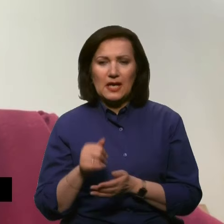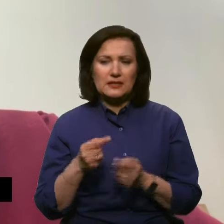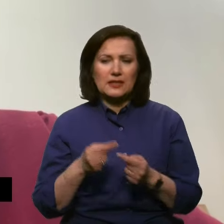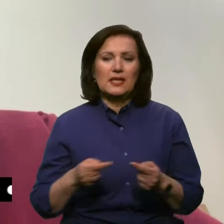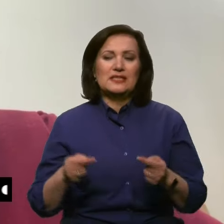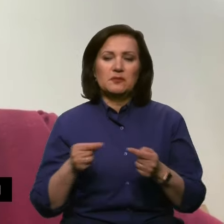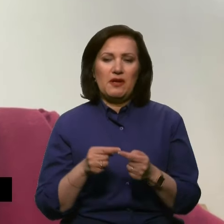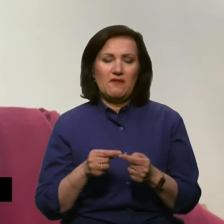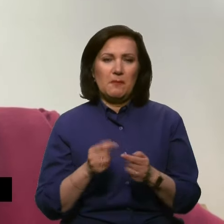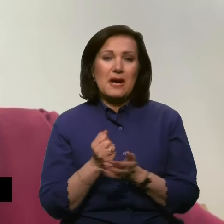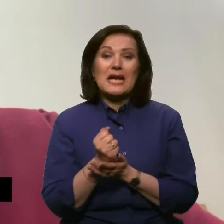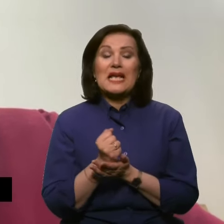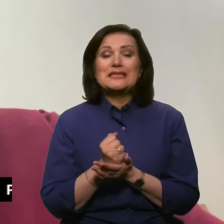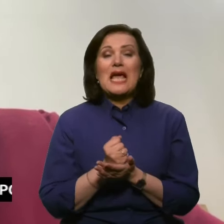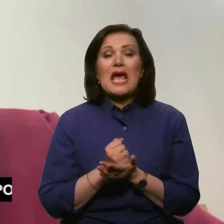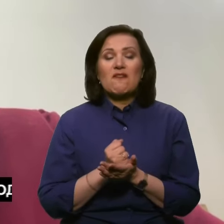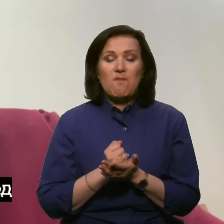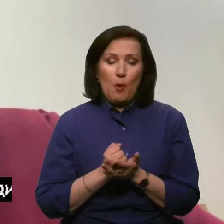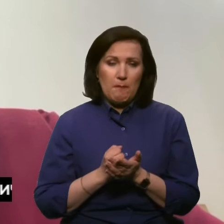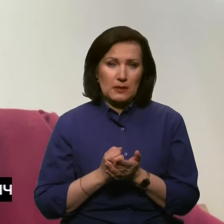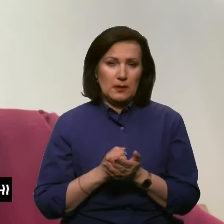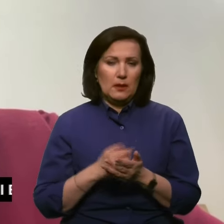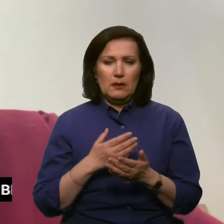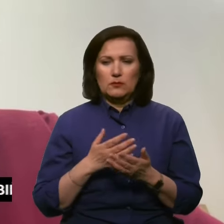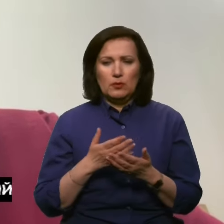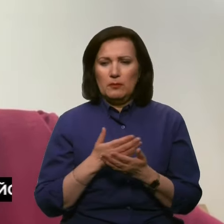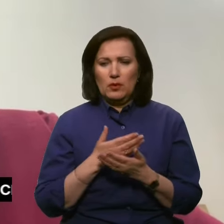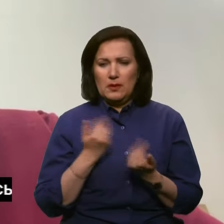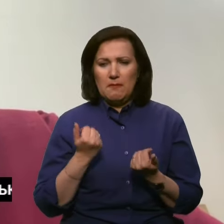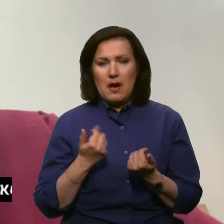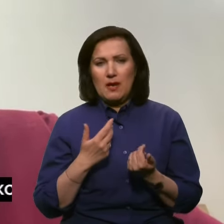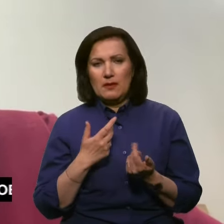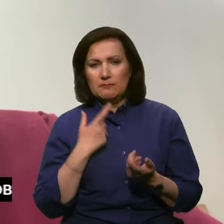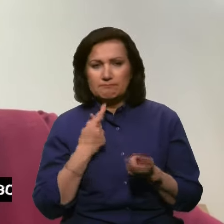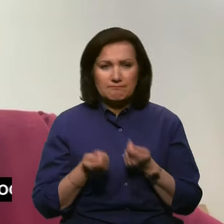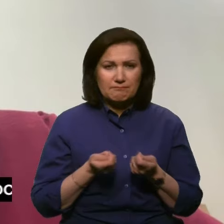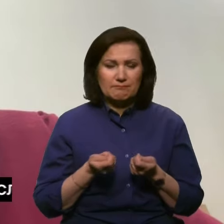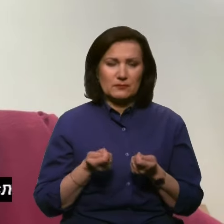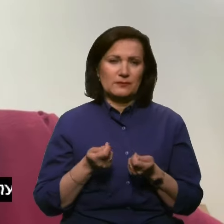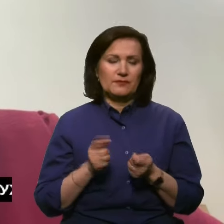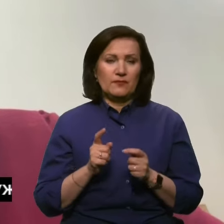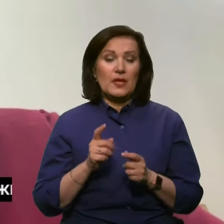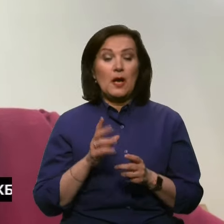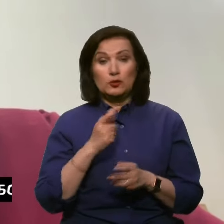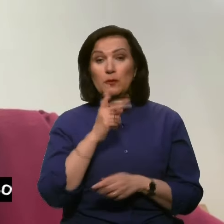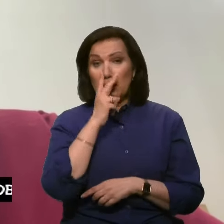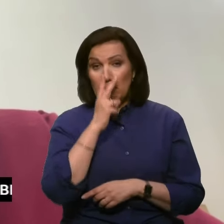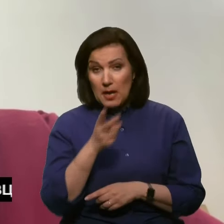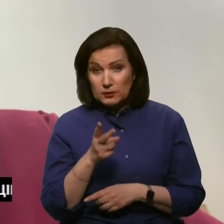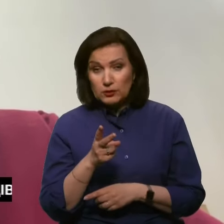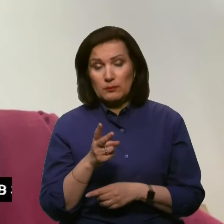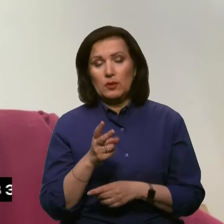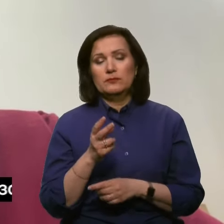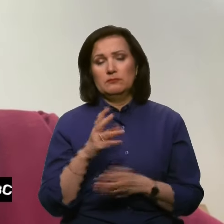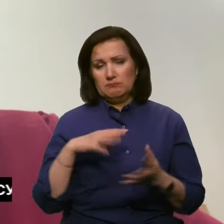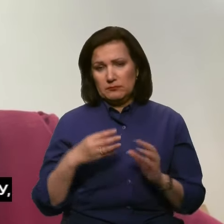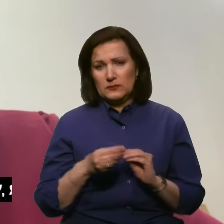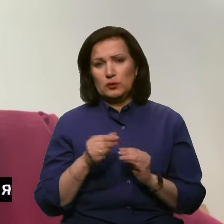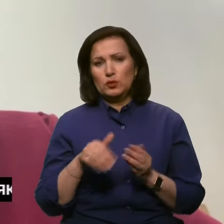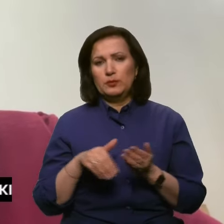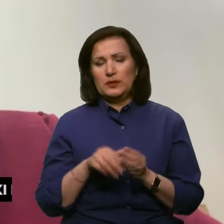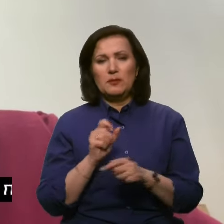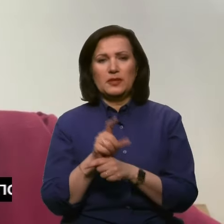певним резервом, тому немає застережень. І з того, що ми бачимо, субсидії